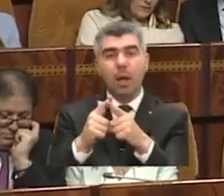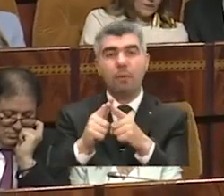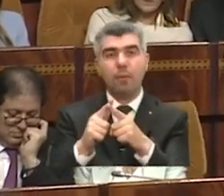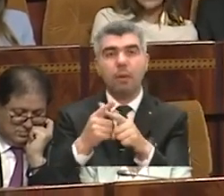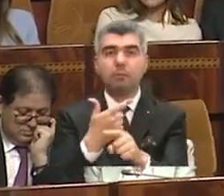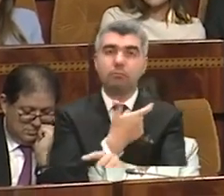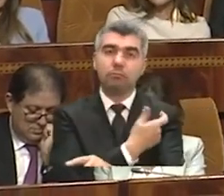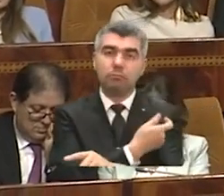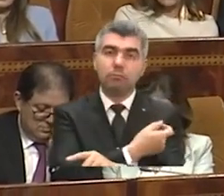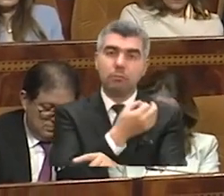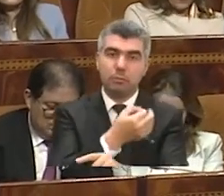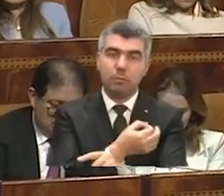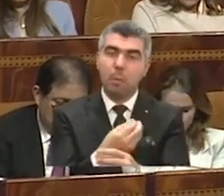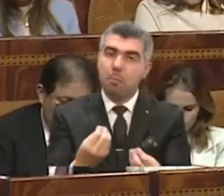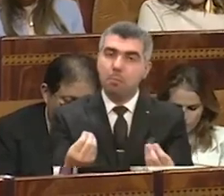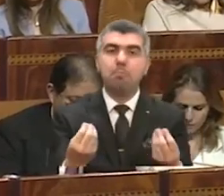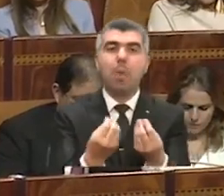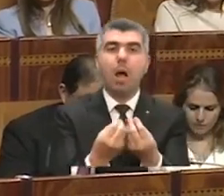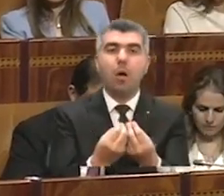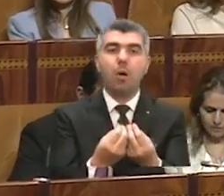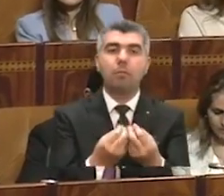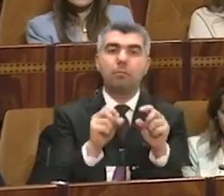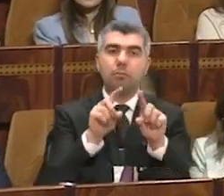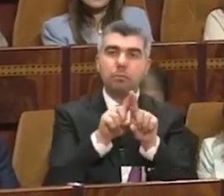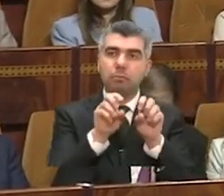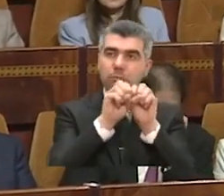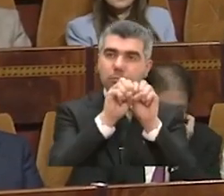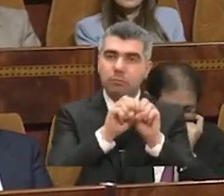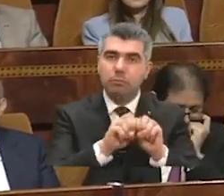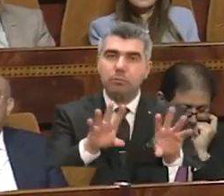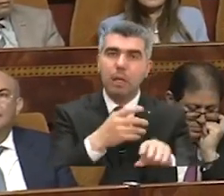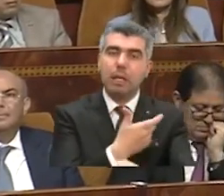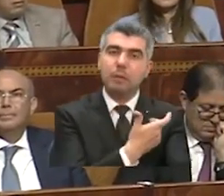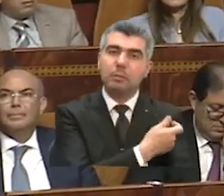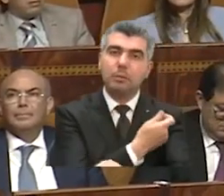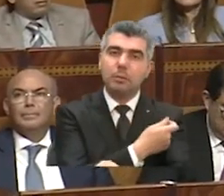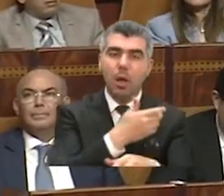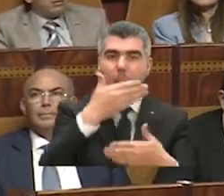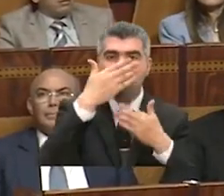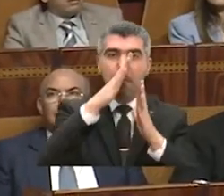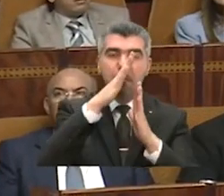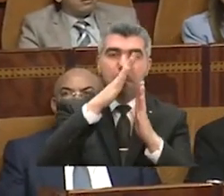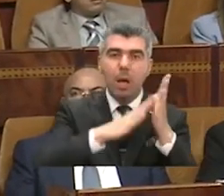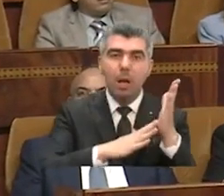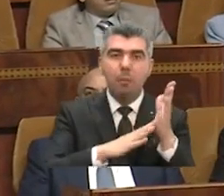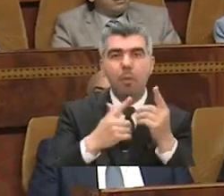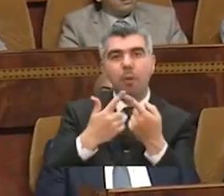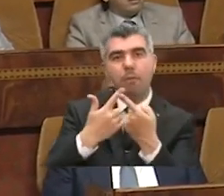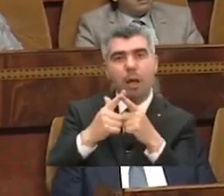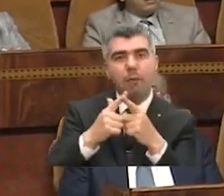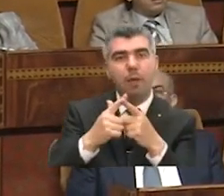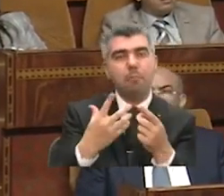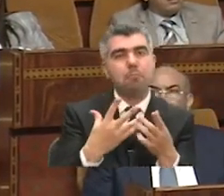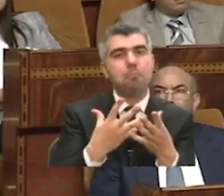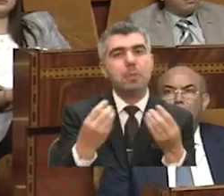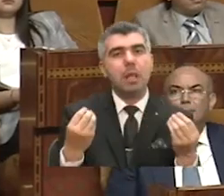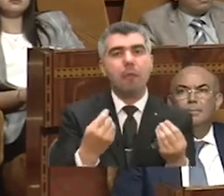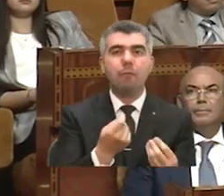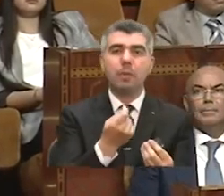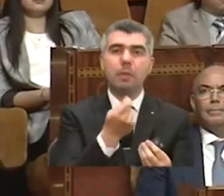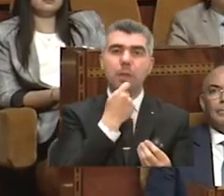وهو ما سيساهم في تعزيز السيادة اللقاحية للمملكة وتوفير عدد من